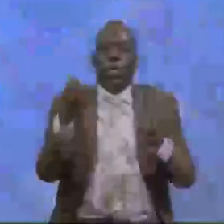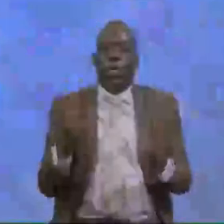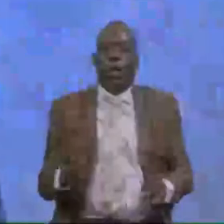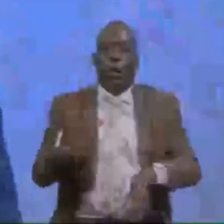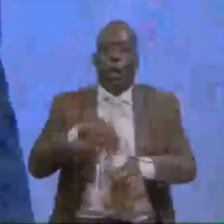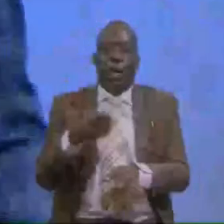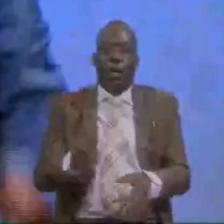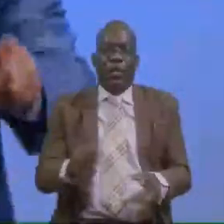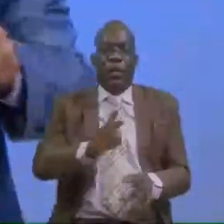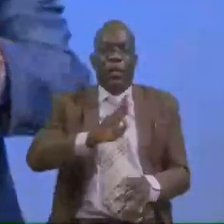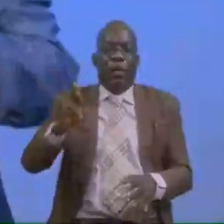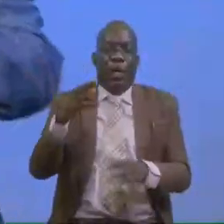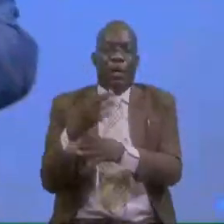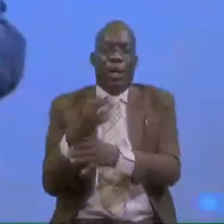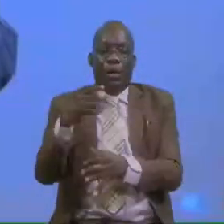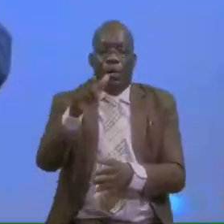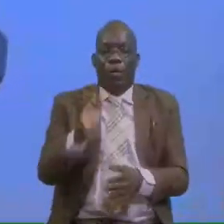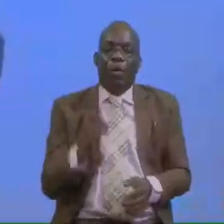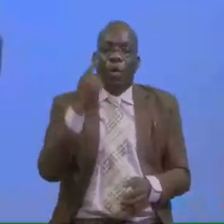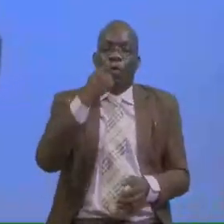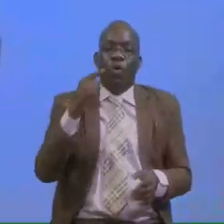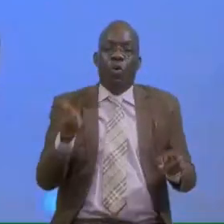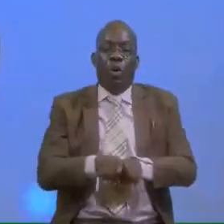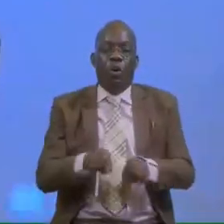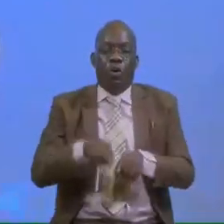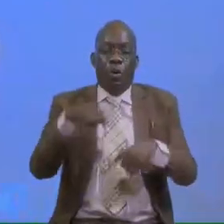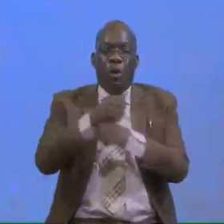intercède pour nous.